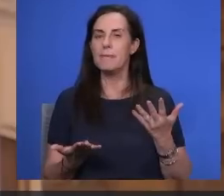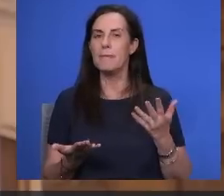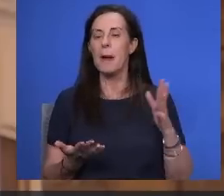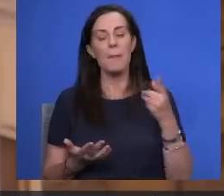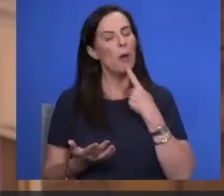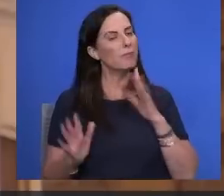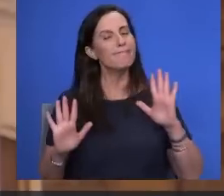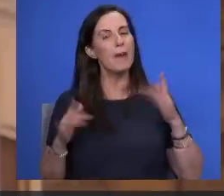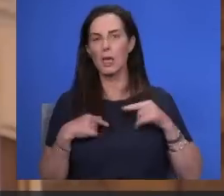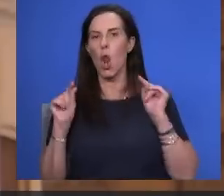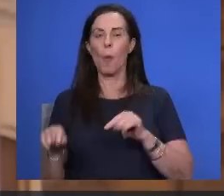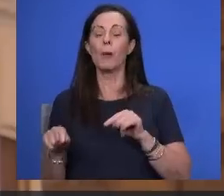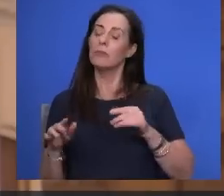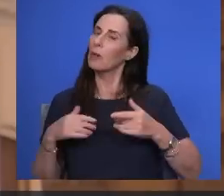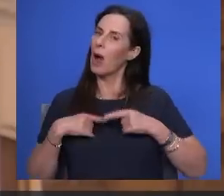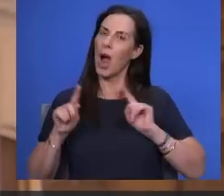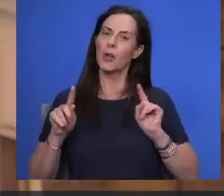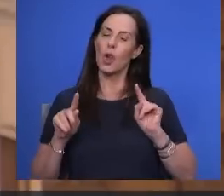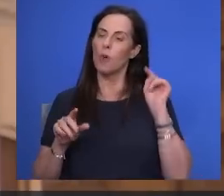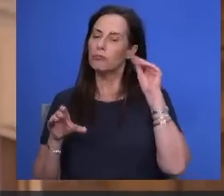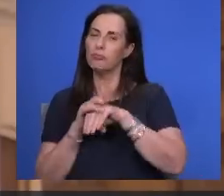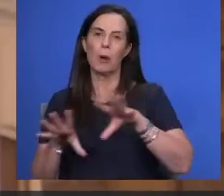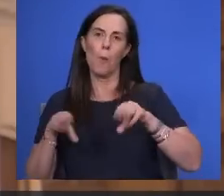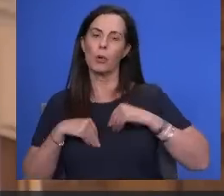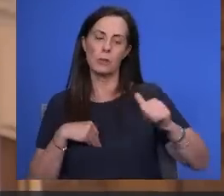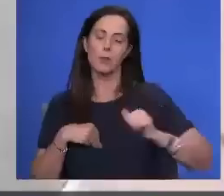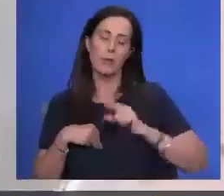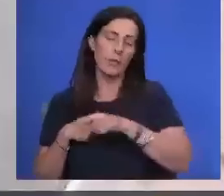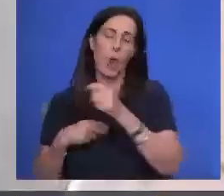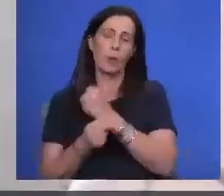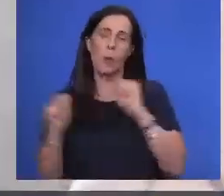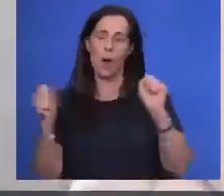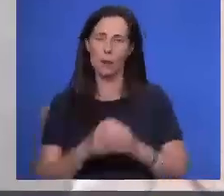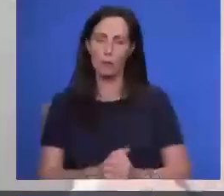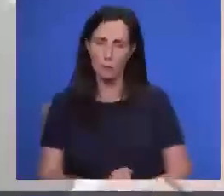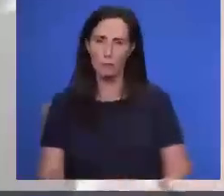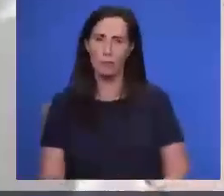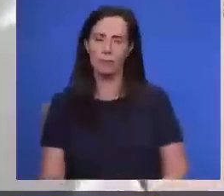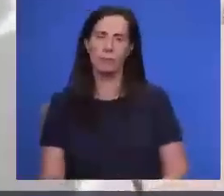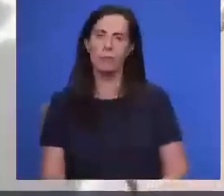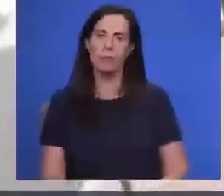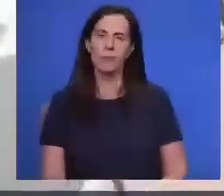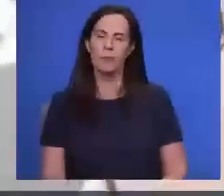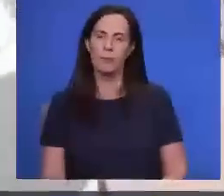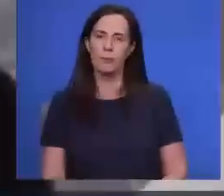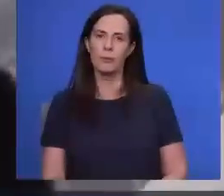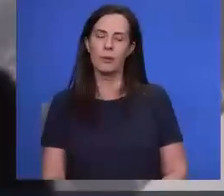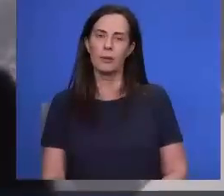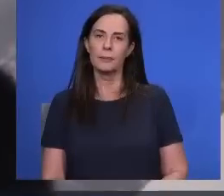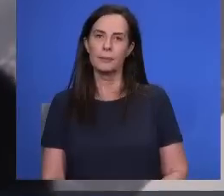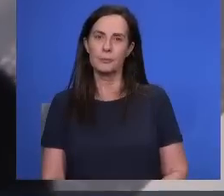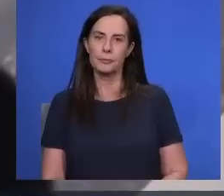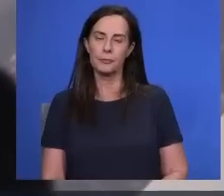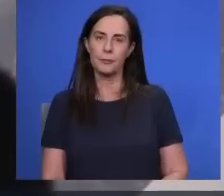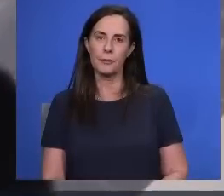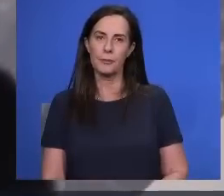אומרים עד כאן. פה אנחנו כבר לא נשרת יותר במשטר שהוא לא דמוקרטי. מאות טייסים ונווטים במילואים התכנסו